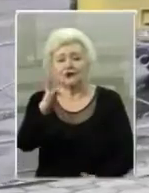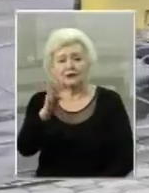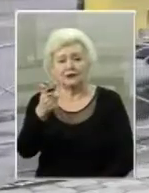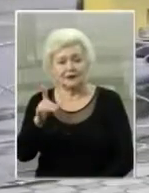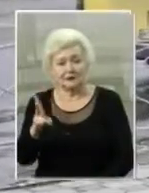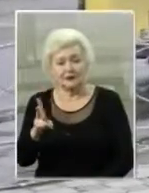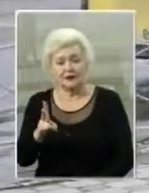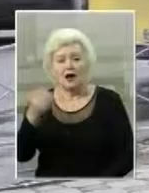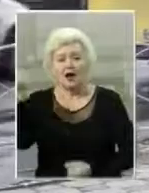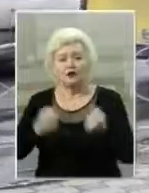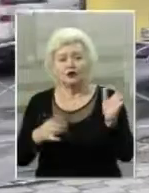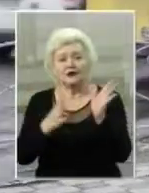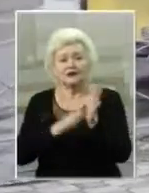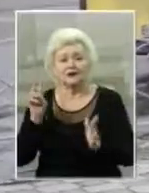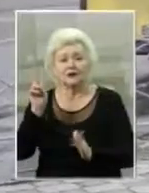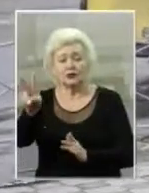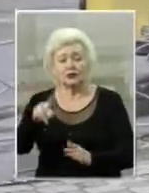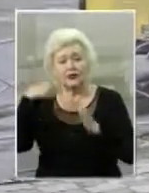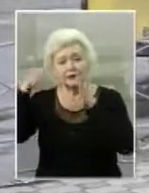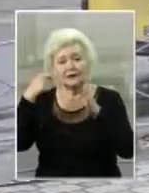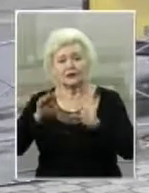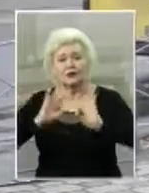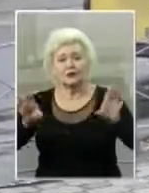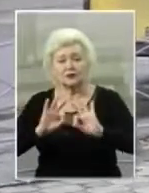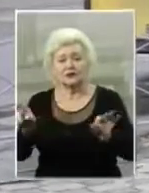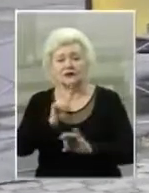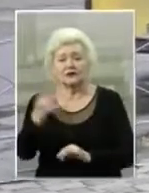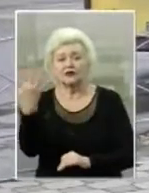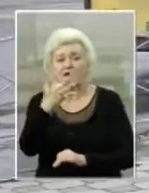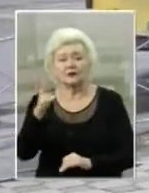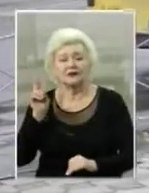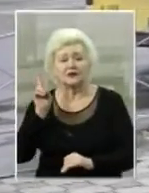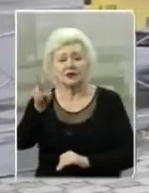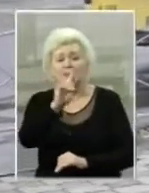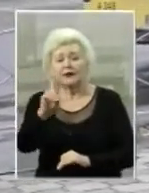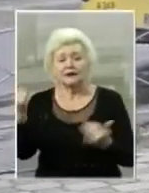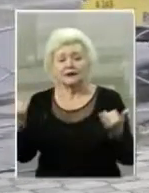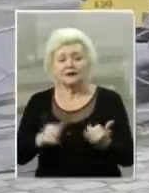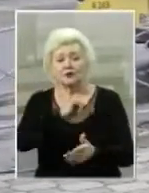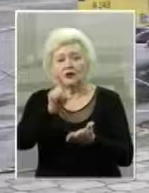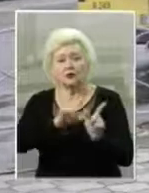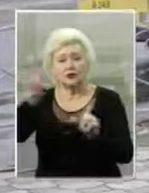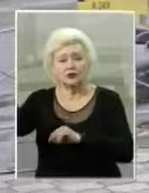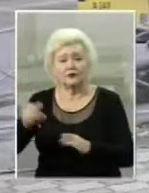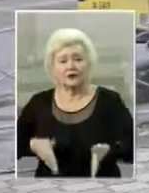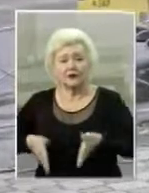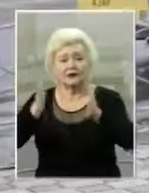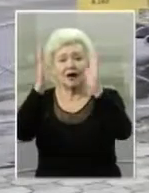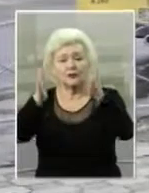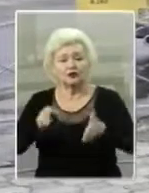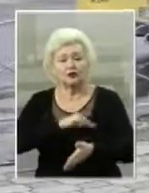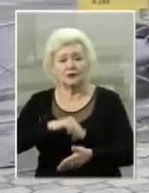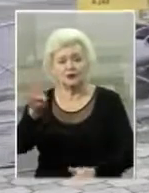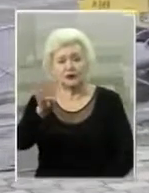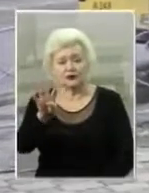гривні. Водій 9-го тролейбуса не на камеру нам розказав, що з 5 тролейбусів, які сьогодні мали вийти на маршруті, працюють